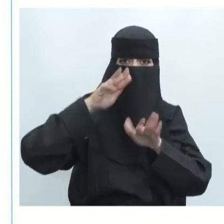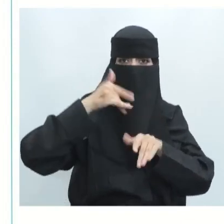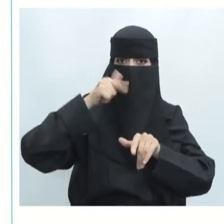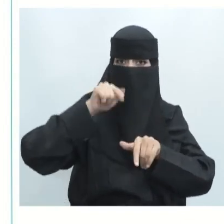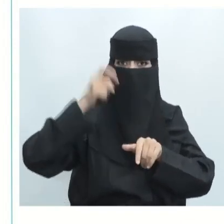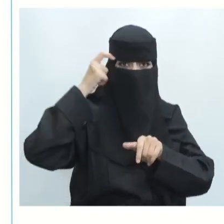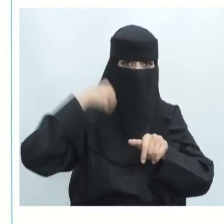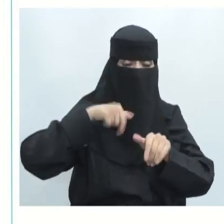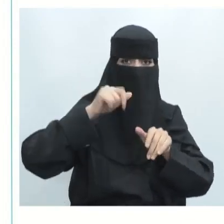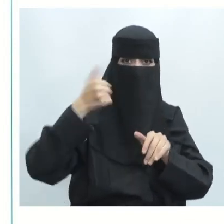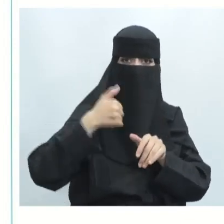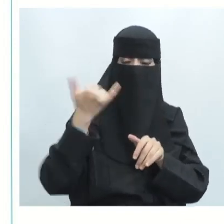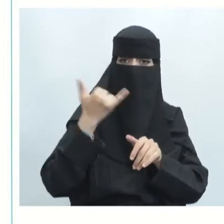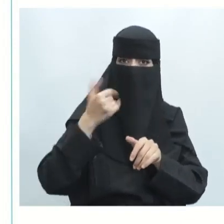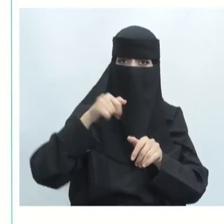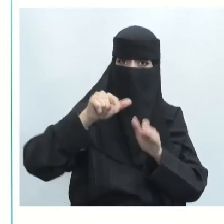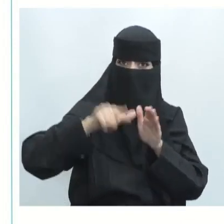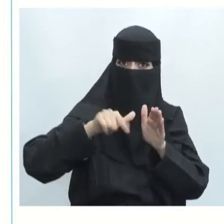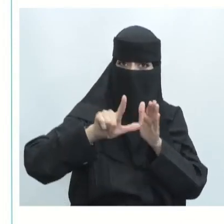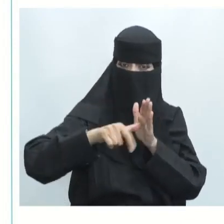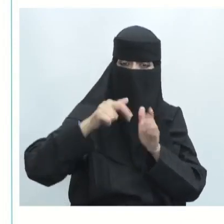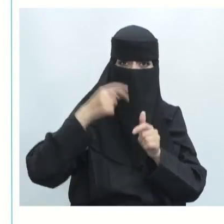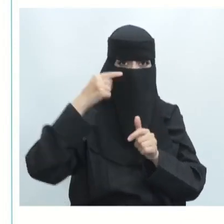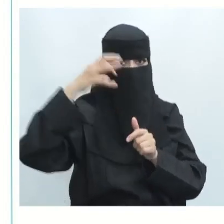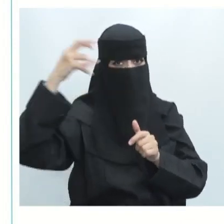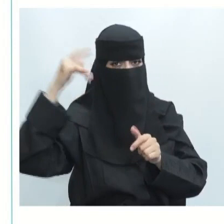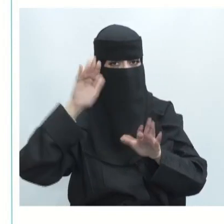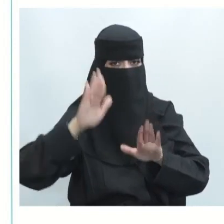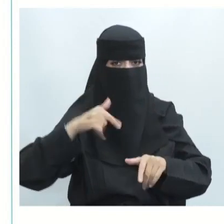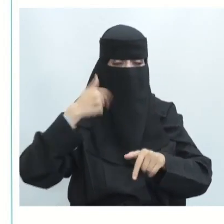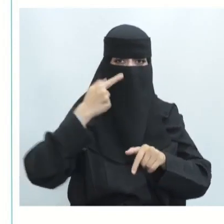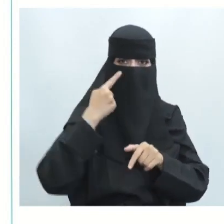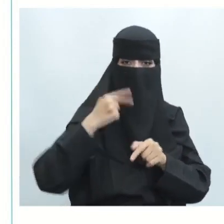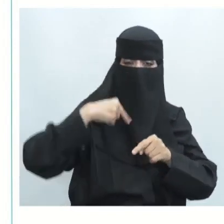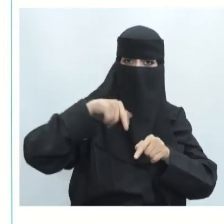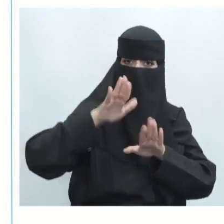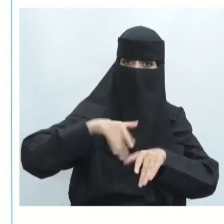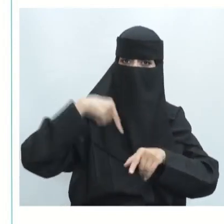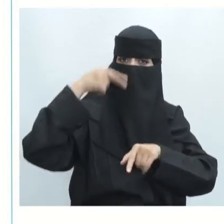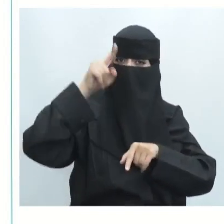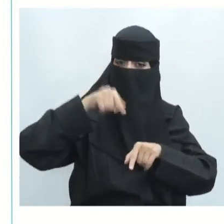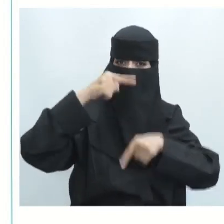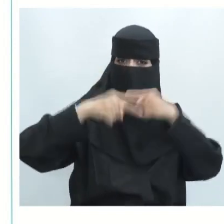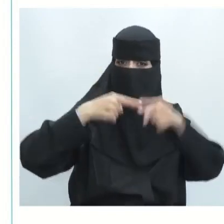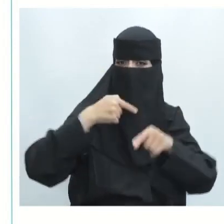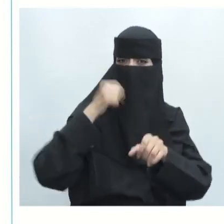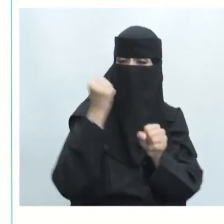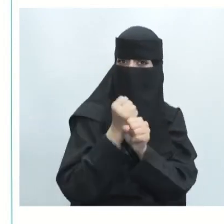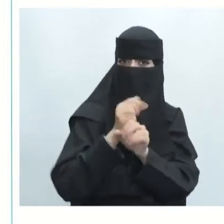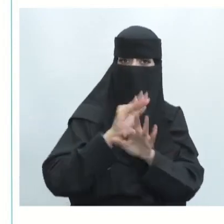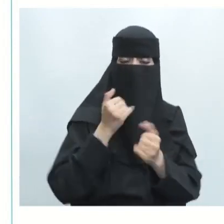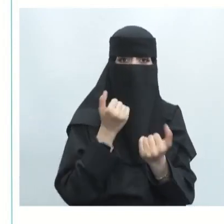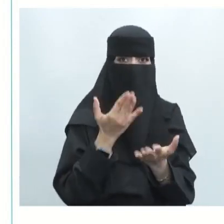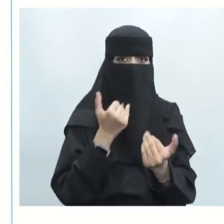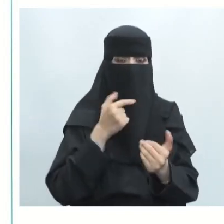لكي نعرف اهميه التخطيط تخيل حياتنا او امورنا اليوميه او المهنيه دون